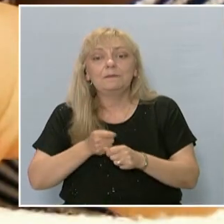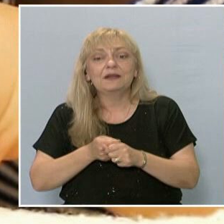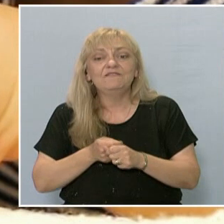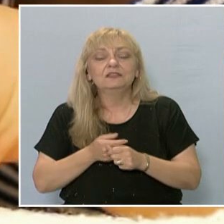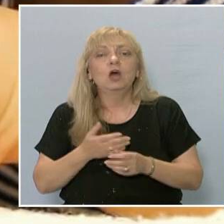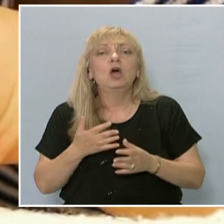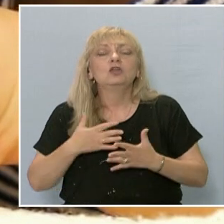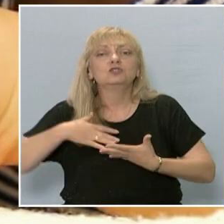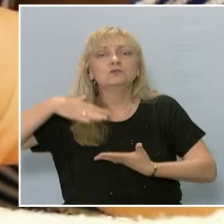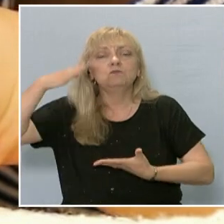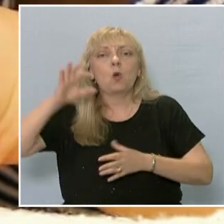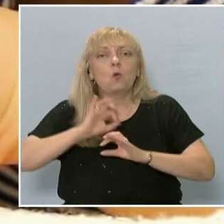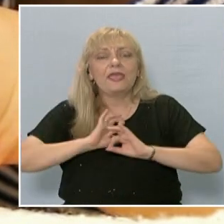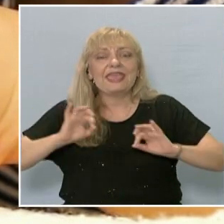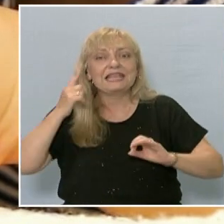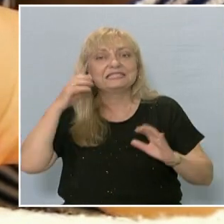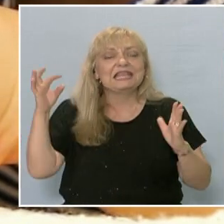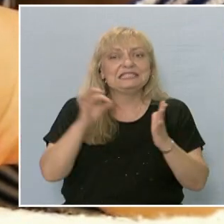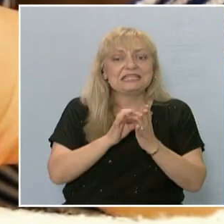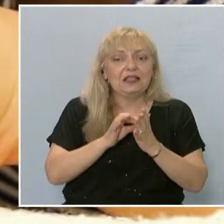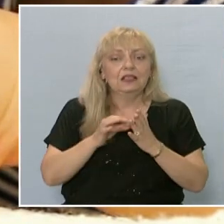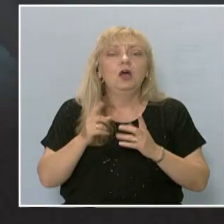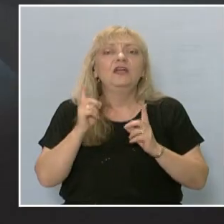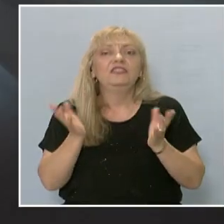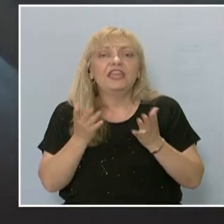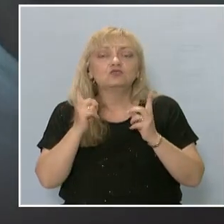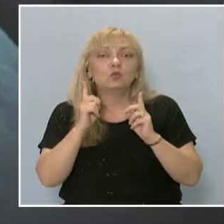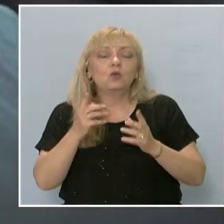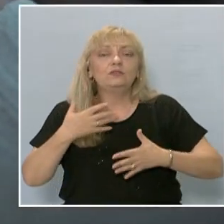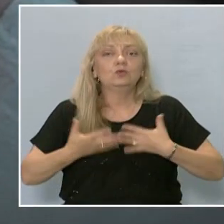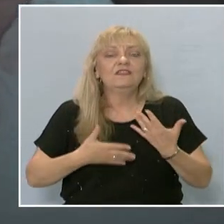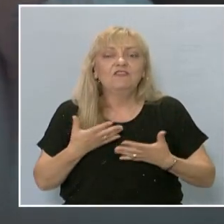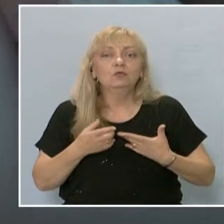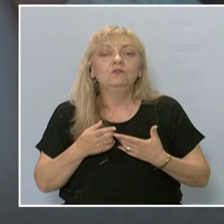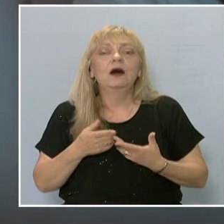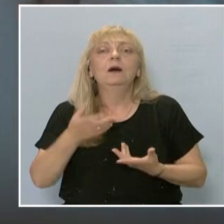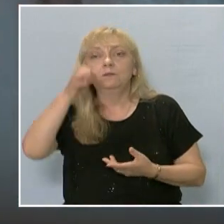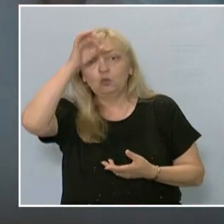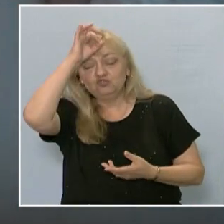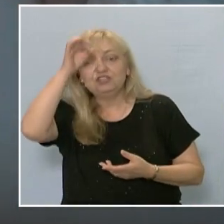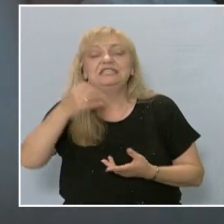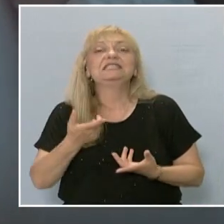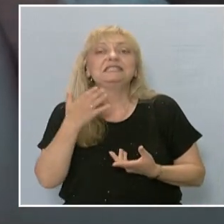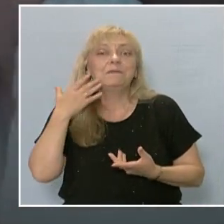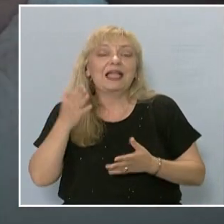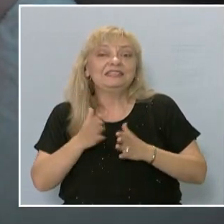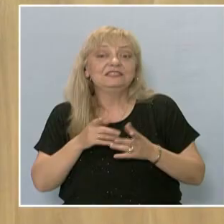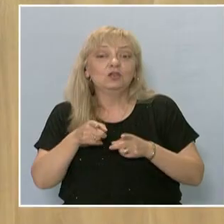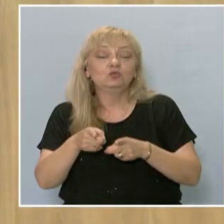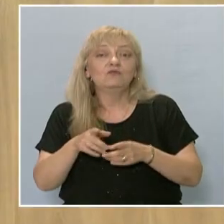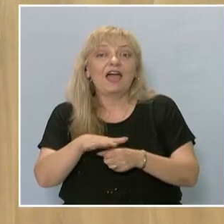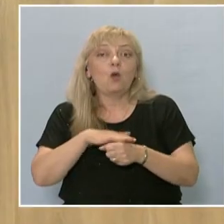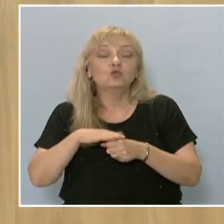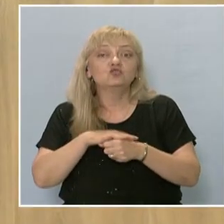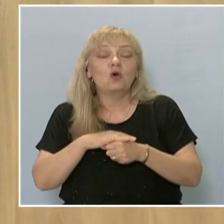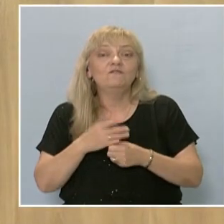ясна цел проверима измерима нещо което ги вълнува при учениците при тинейджърите това е основният казус че никой не им казва